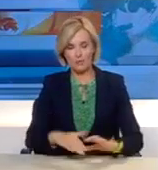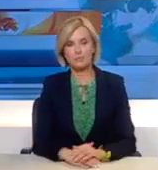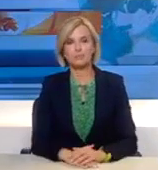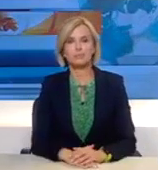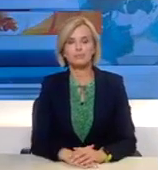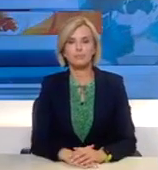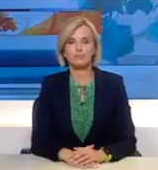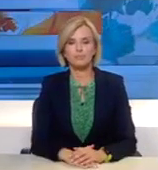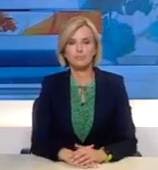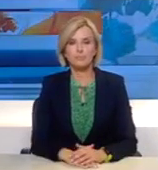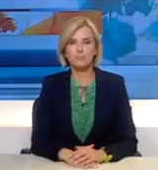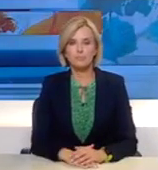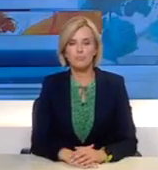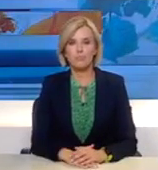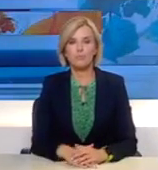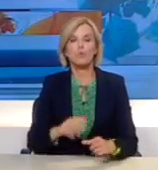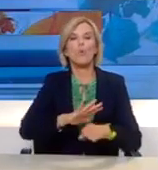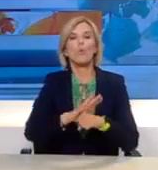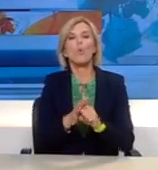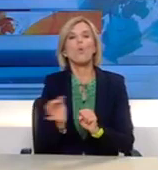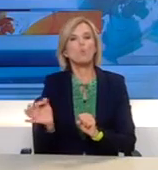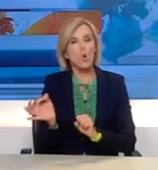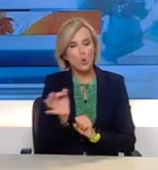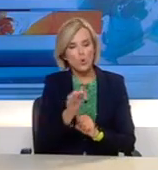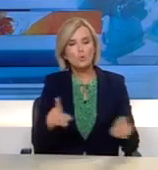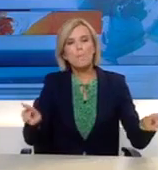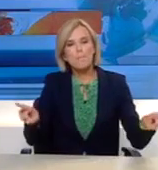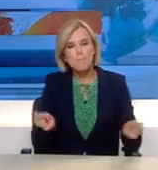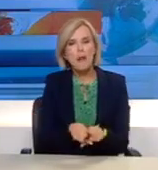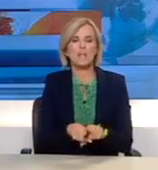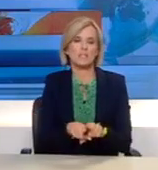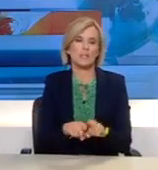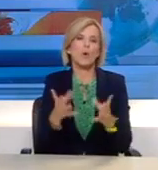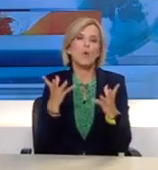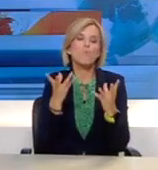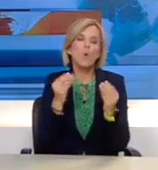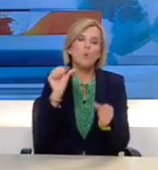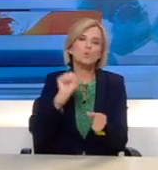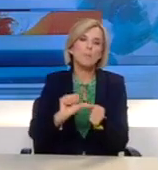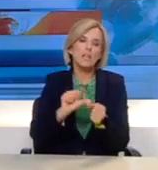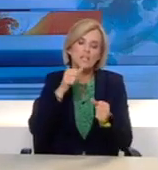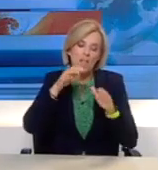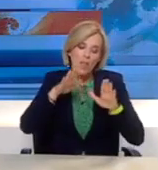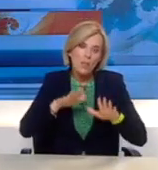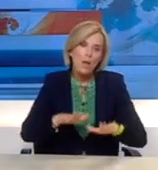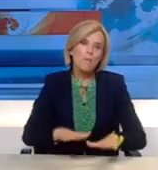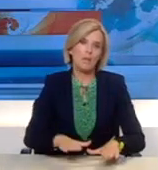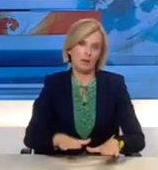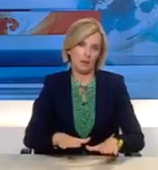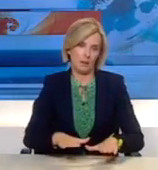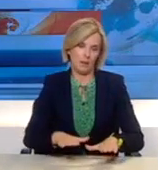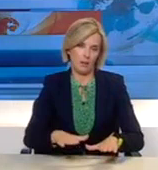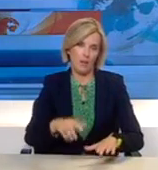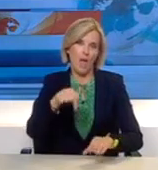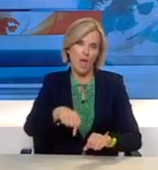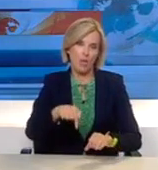Όλες οι ενδείξεις είναι ότι ο κορονοϊός θα συνεχίζει να είναι μαζί μας για πολλούς μήνες ακόμα, για να μην μιλήσουμε για μεγαλύτερα